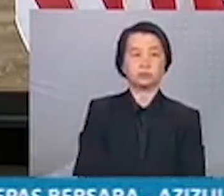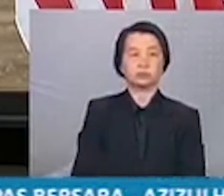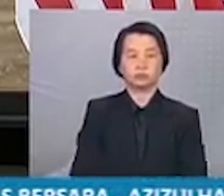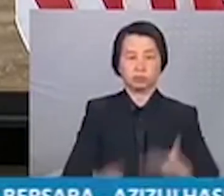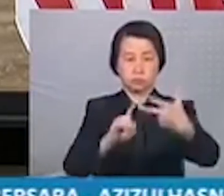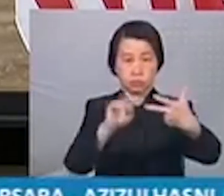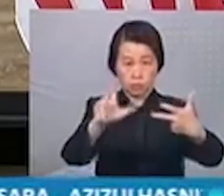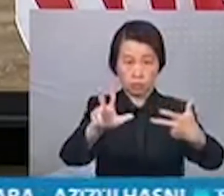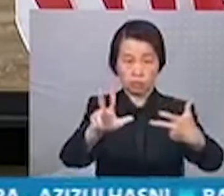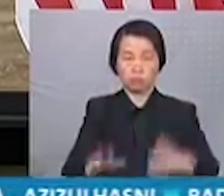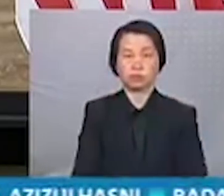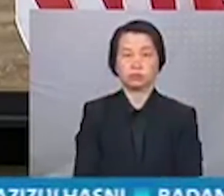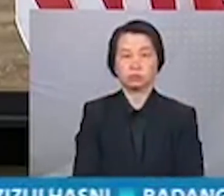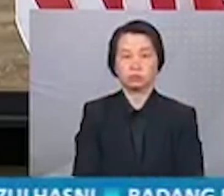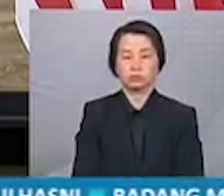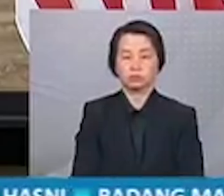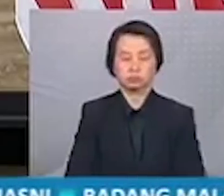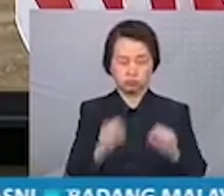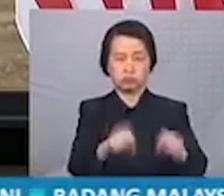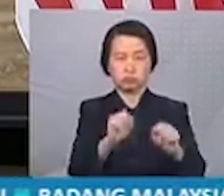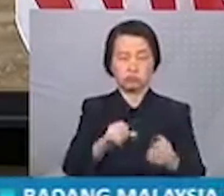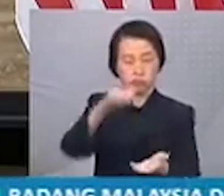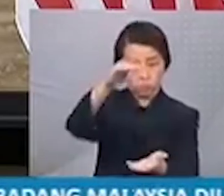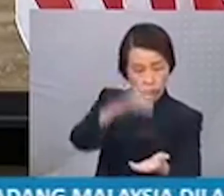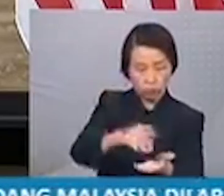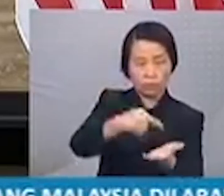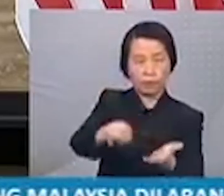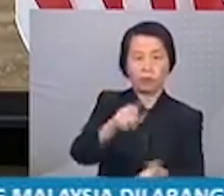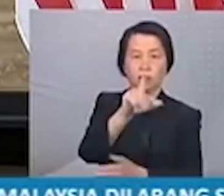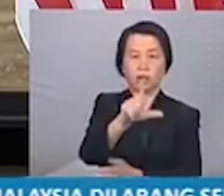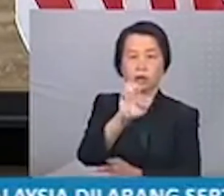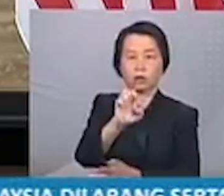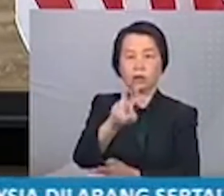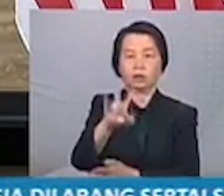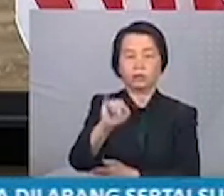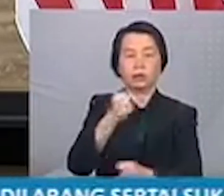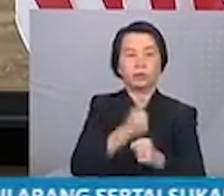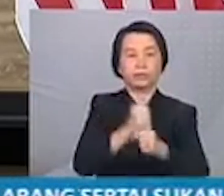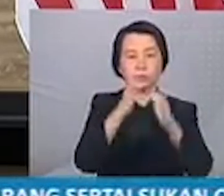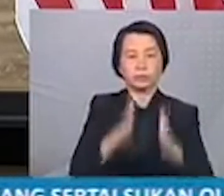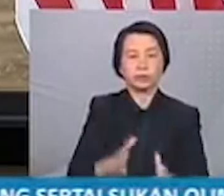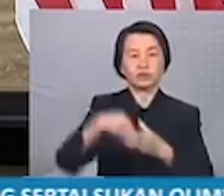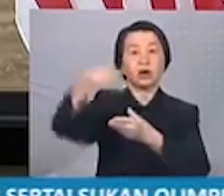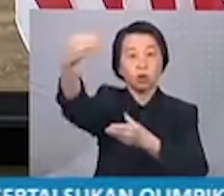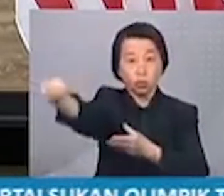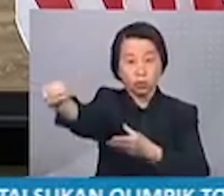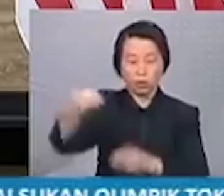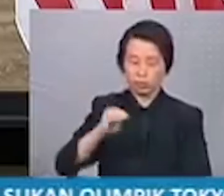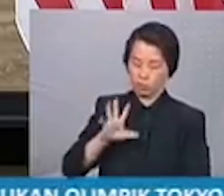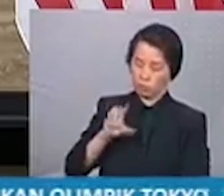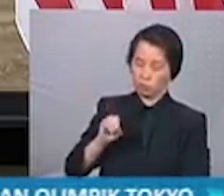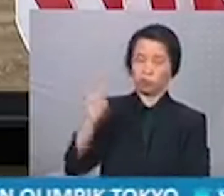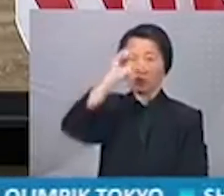ketiga membenarkan pengurangan bayaran lebih pekerja asing sebanyak 25